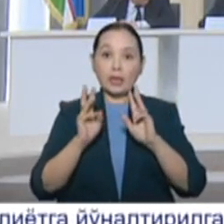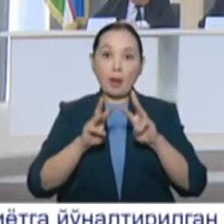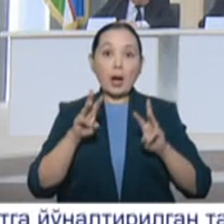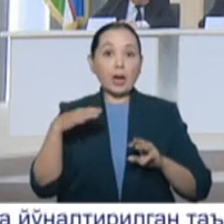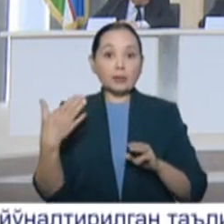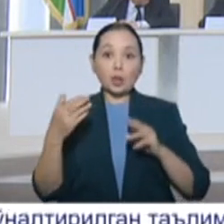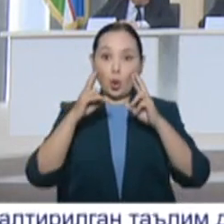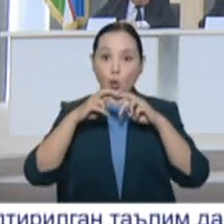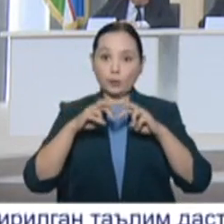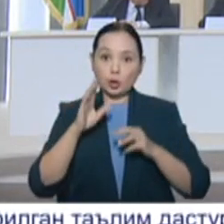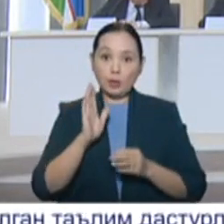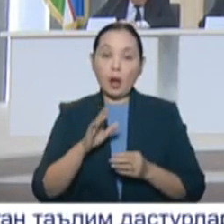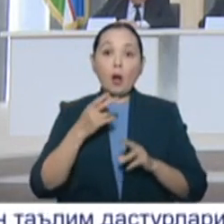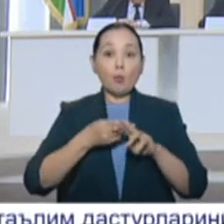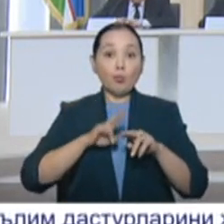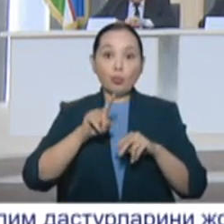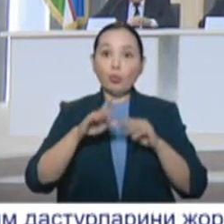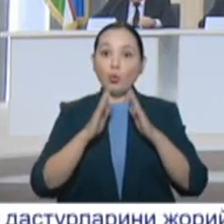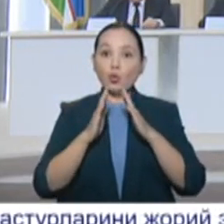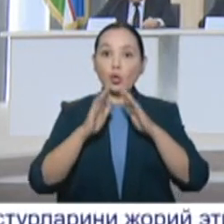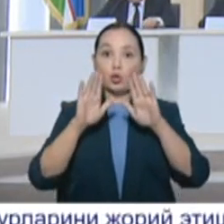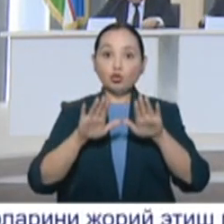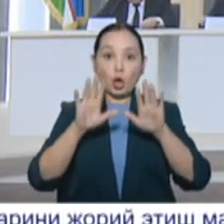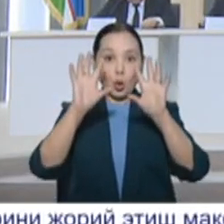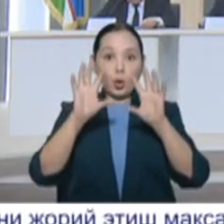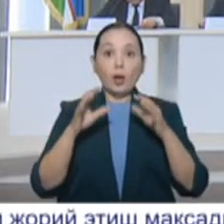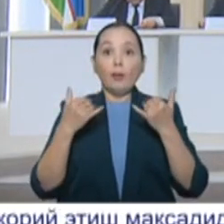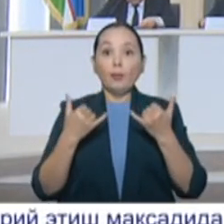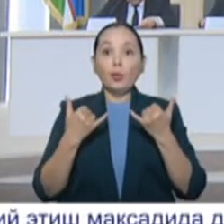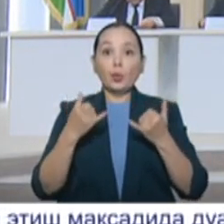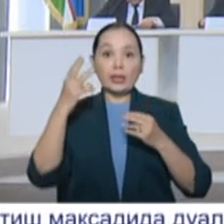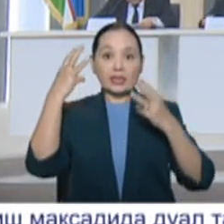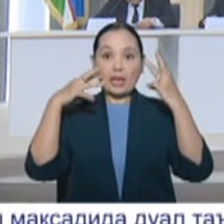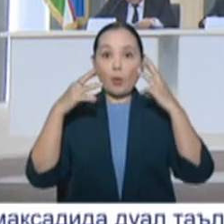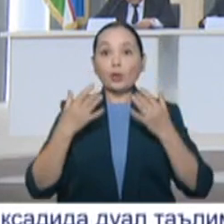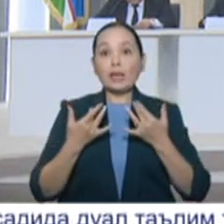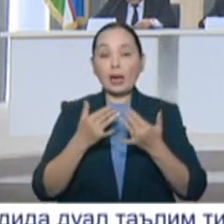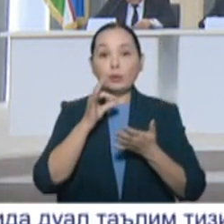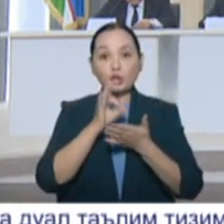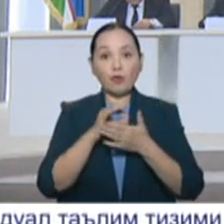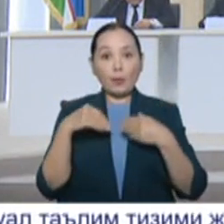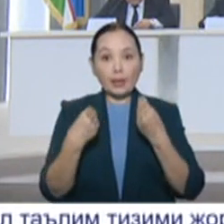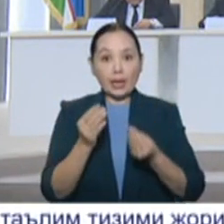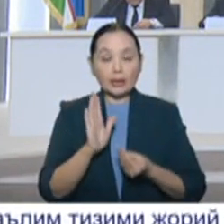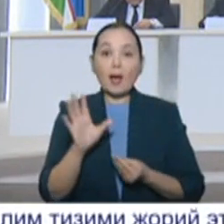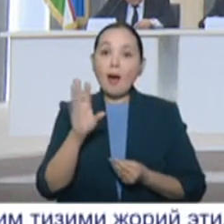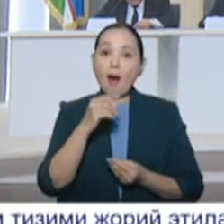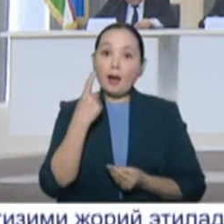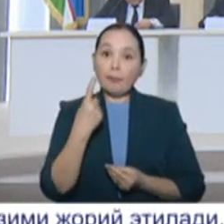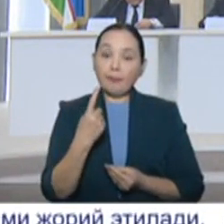tomonidan ko'rib chiqilmoqda. Bu uy-joy kodeksi bugungi zamon talablariga javob beradigan har